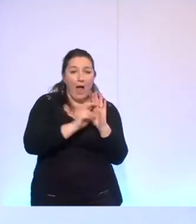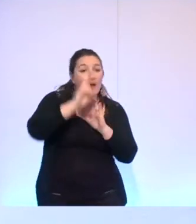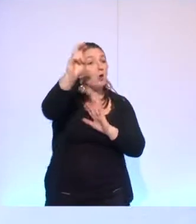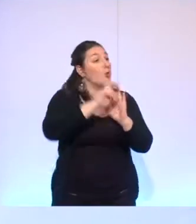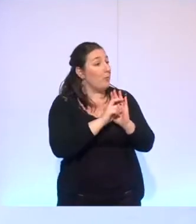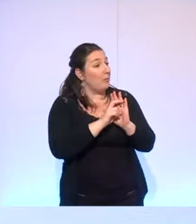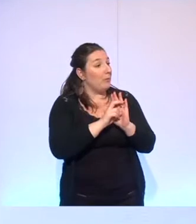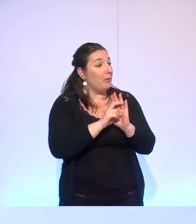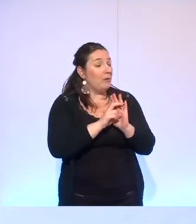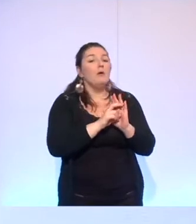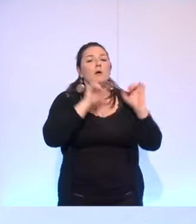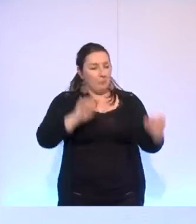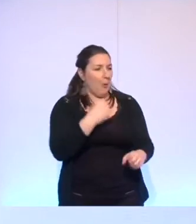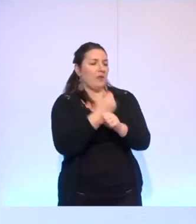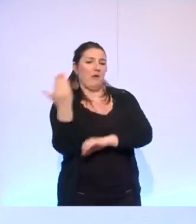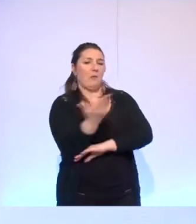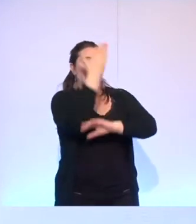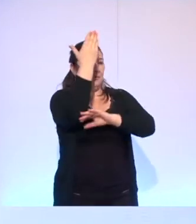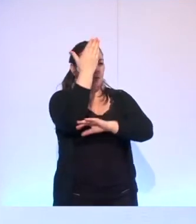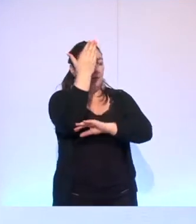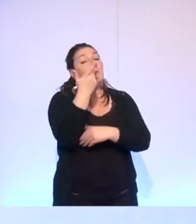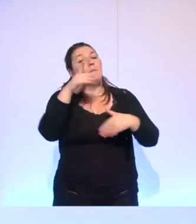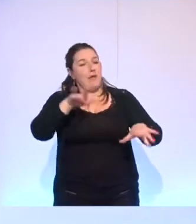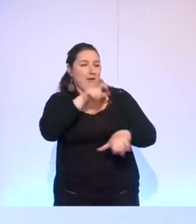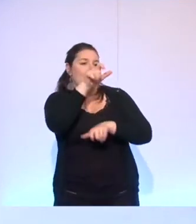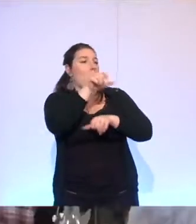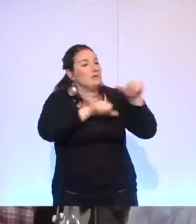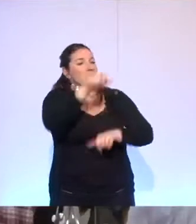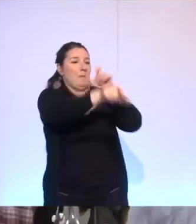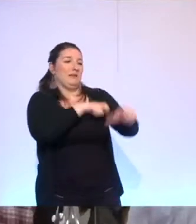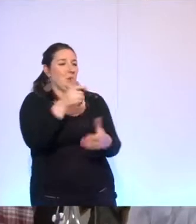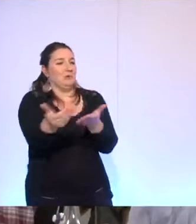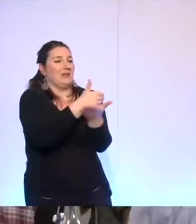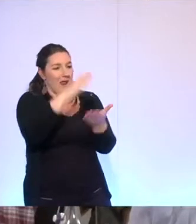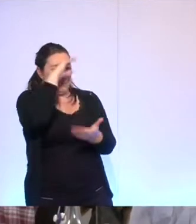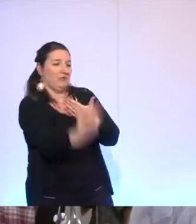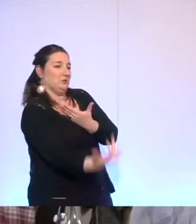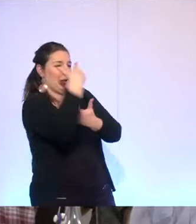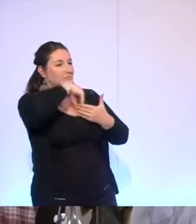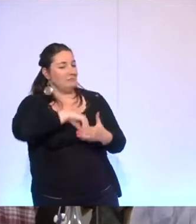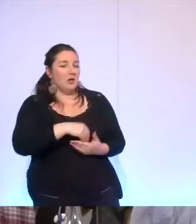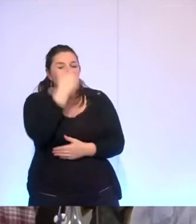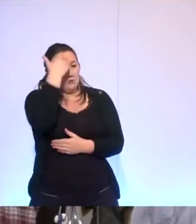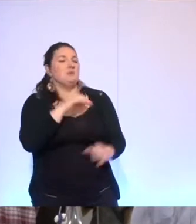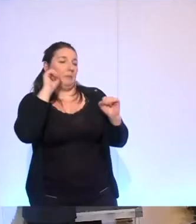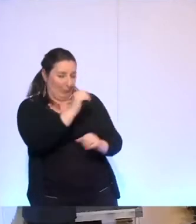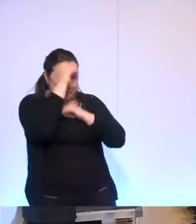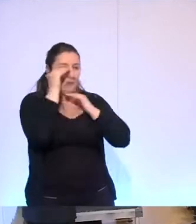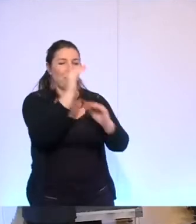Grenoble sans les personnels ou contre les personnels de la mairie. Je sais que nous pouvons compter sur vous.